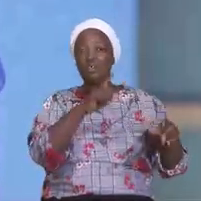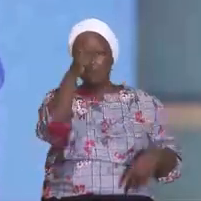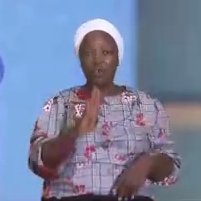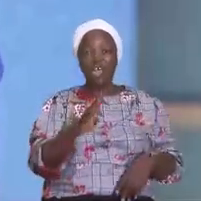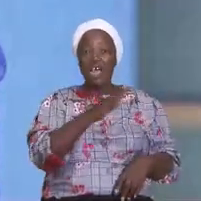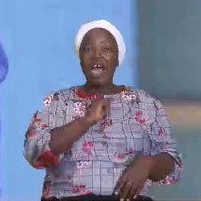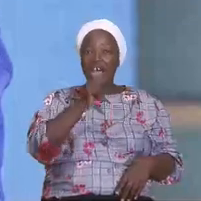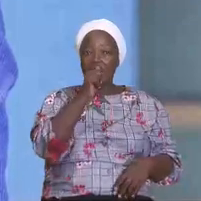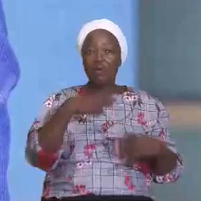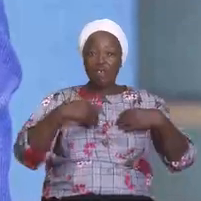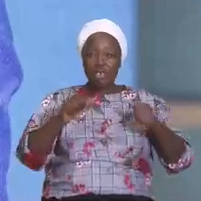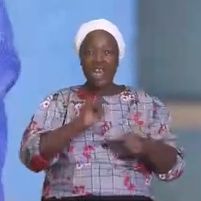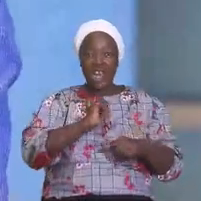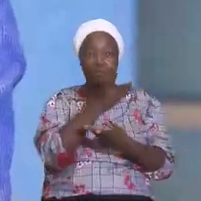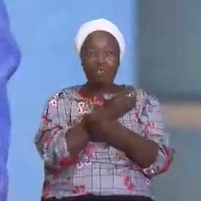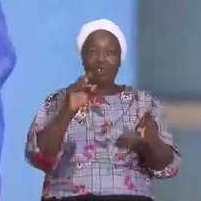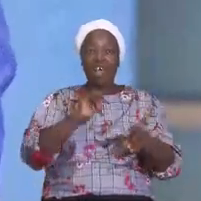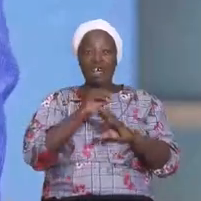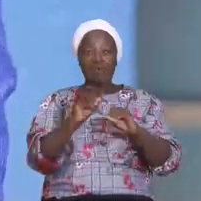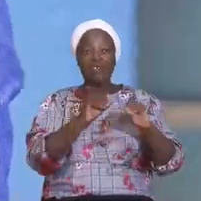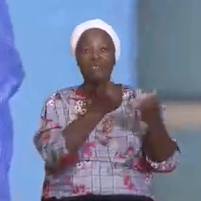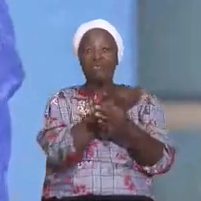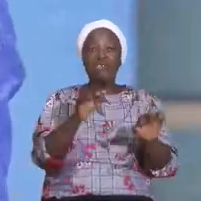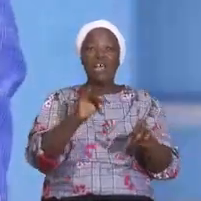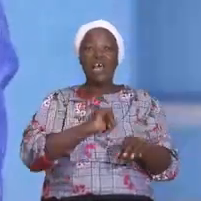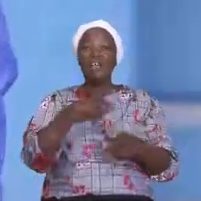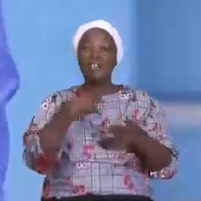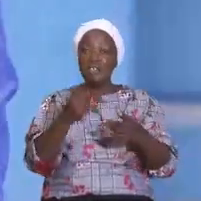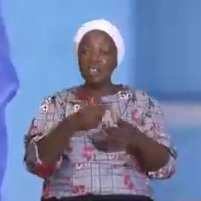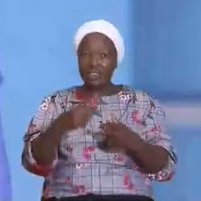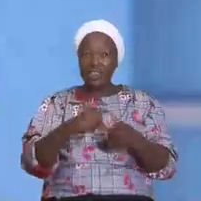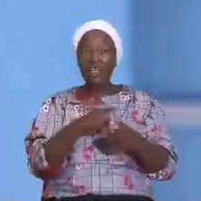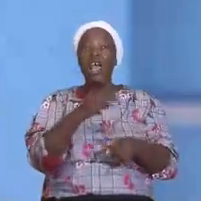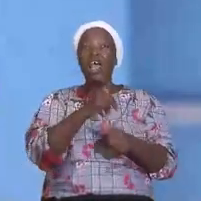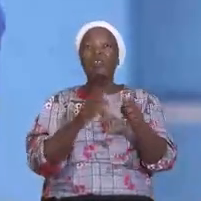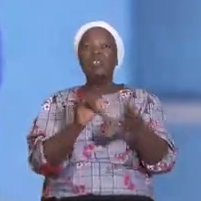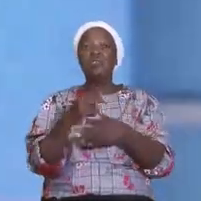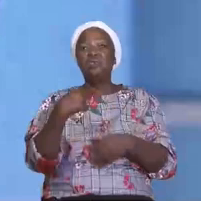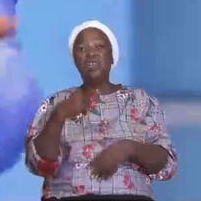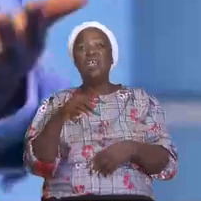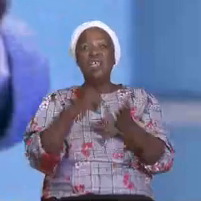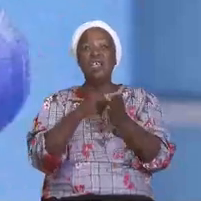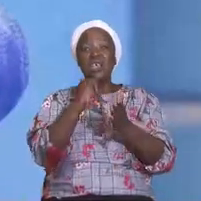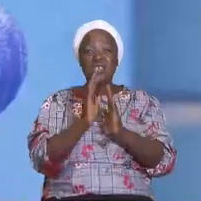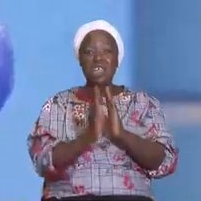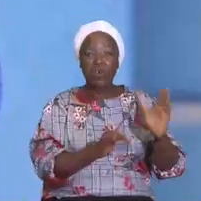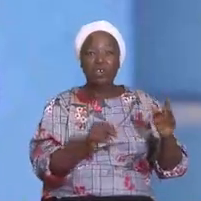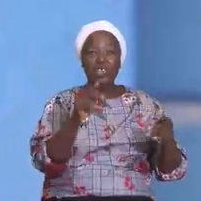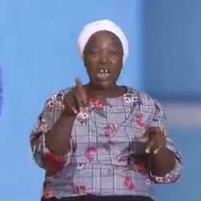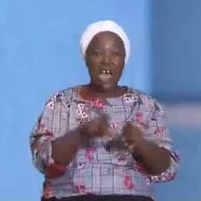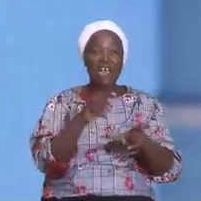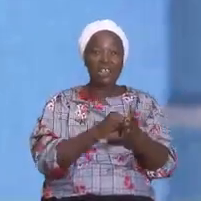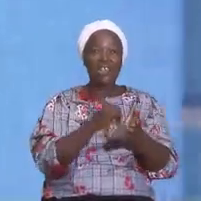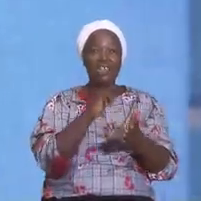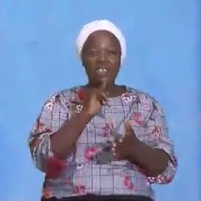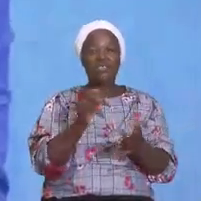Seigneur, je suis un enfant de Dieu, je suis guéri, je suis délivré, je suis affranchi.